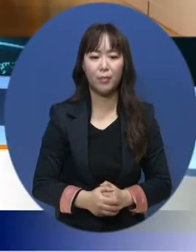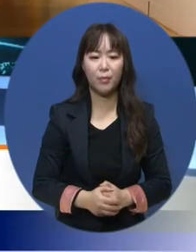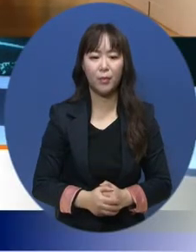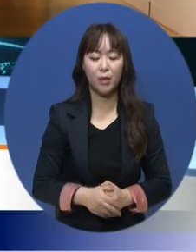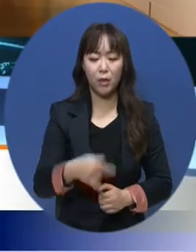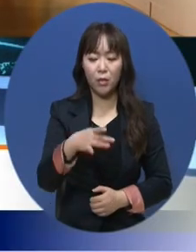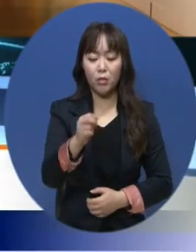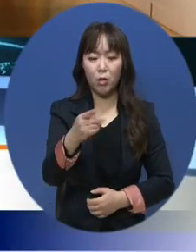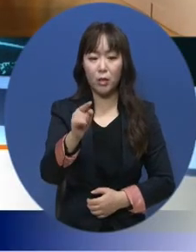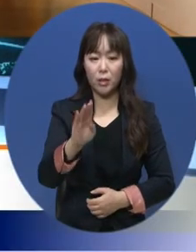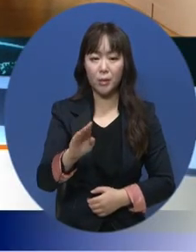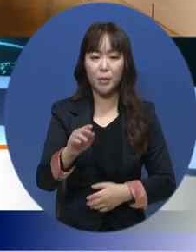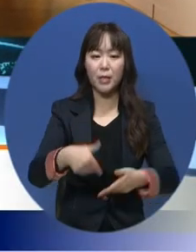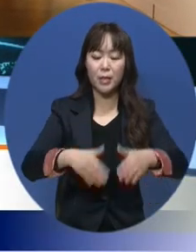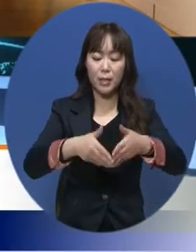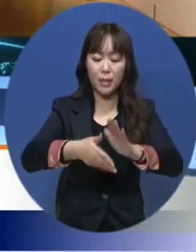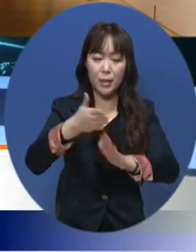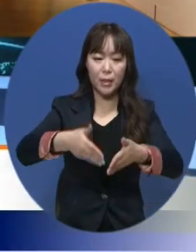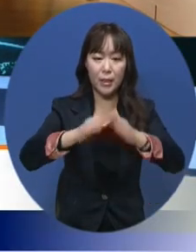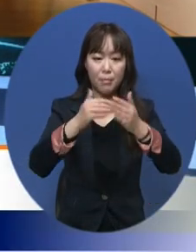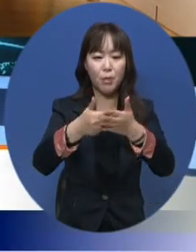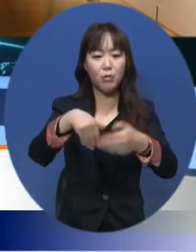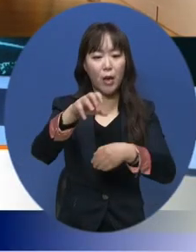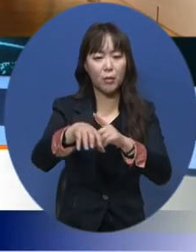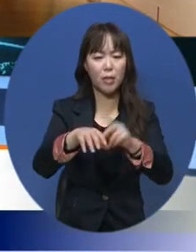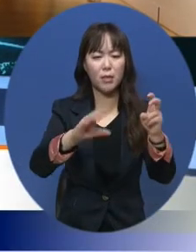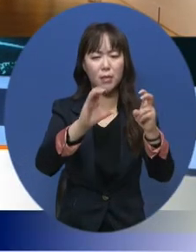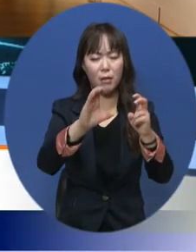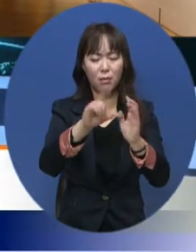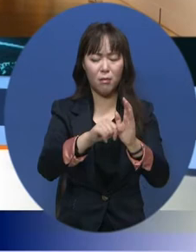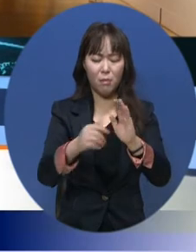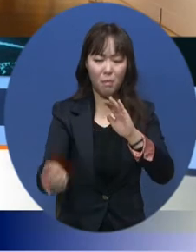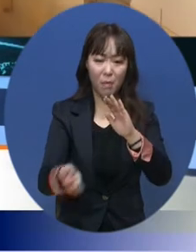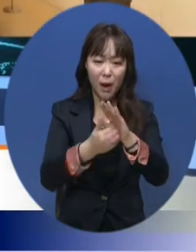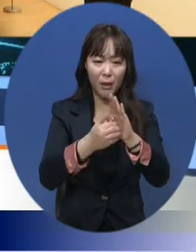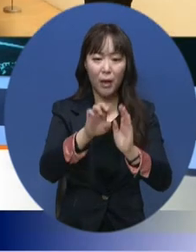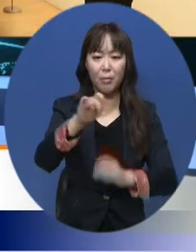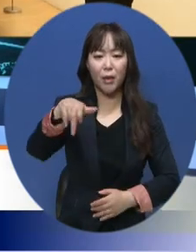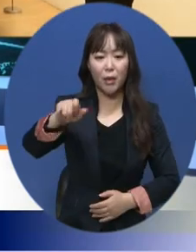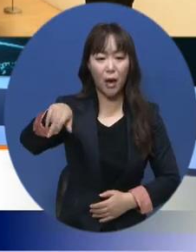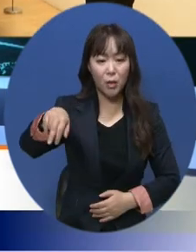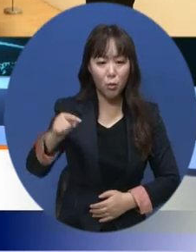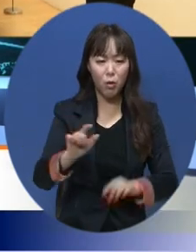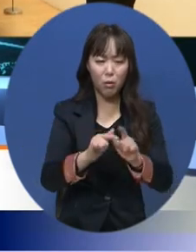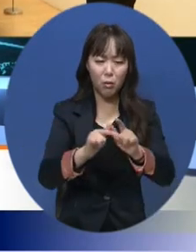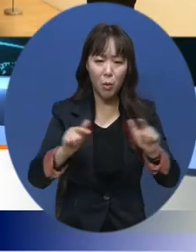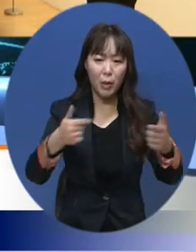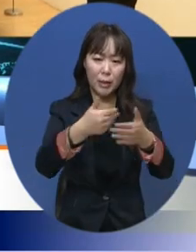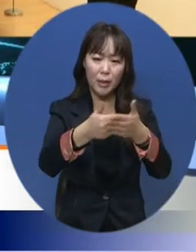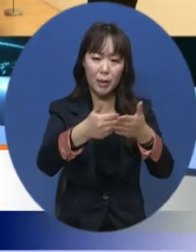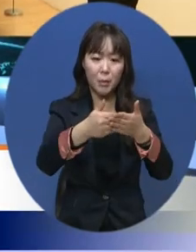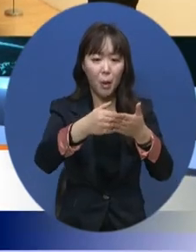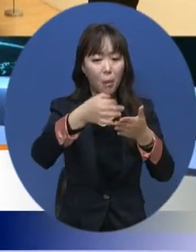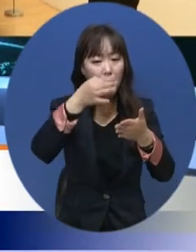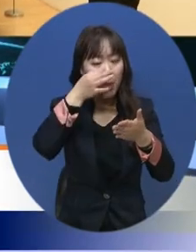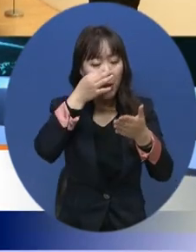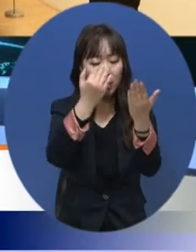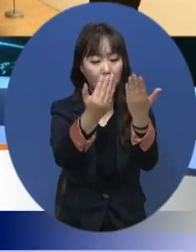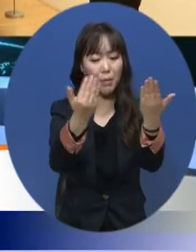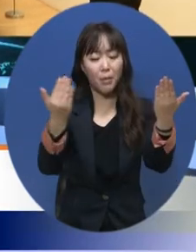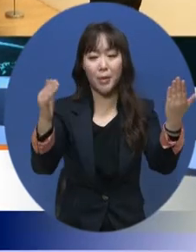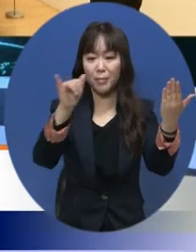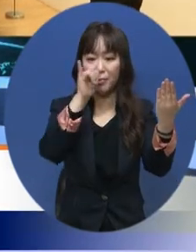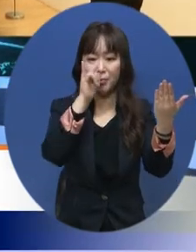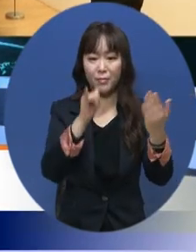정읍시립 미술관에서 20세기 최고의 화가로 불리는 파블로 피카소의 다양한 작품 세계를 볼 수 있는 전시가